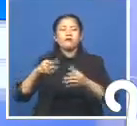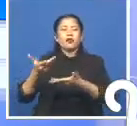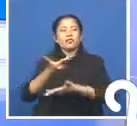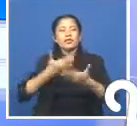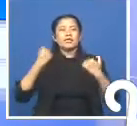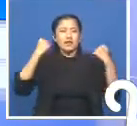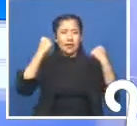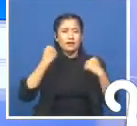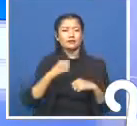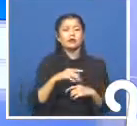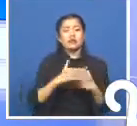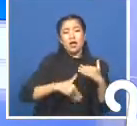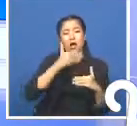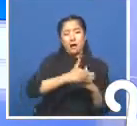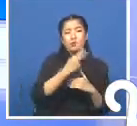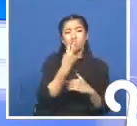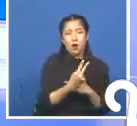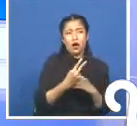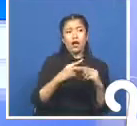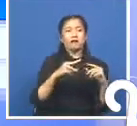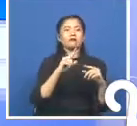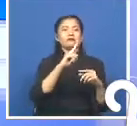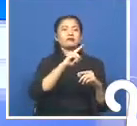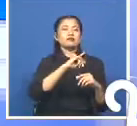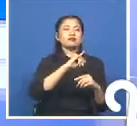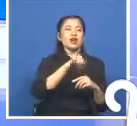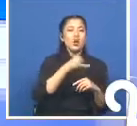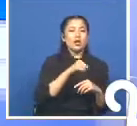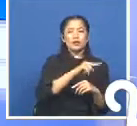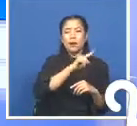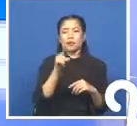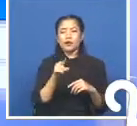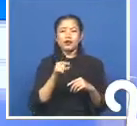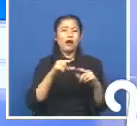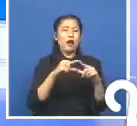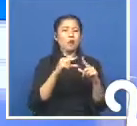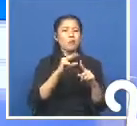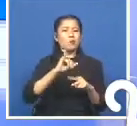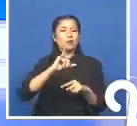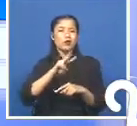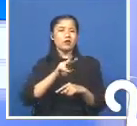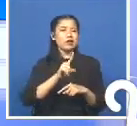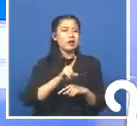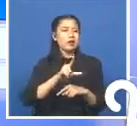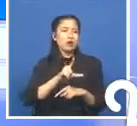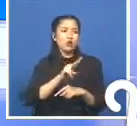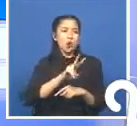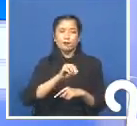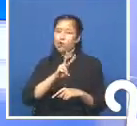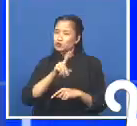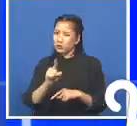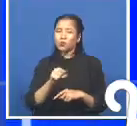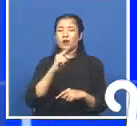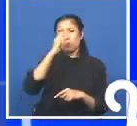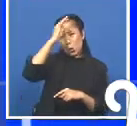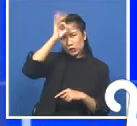April 2021. Ini sasaran-sasarannya lebih kepada petugas pelayanan publik seperti mereka yang bekerja sebagai TNI, Polri,